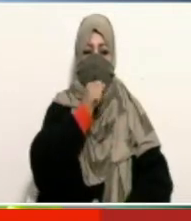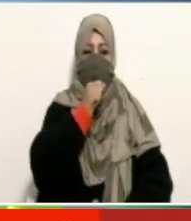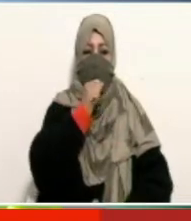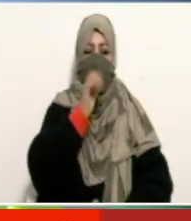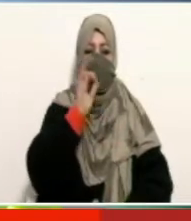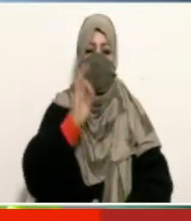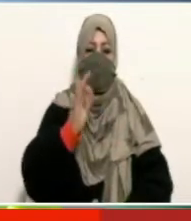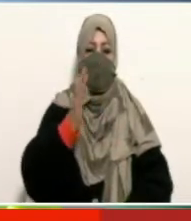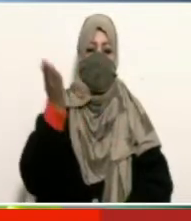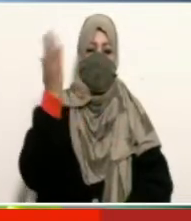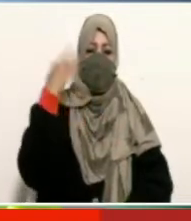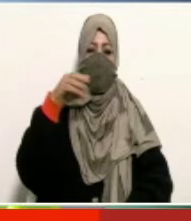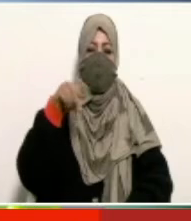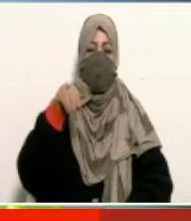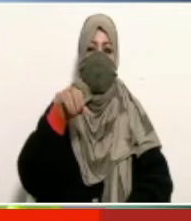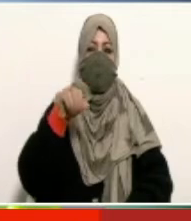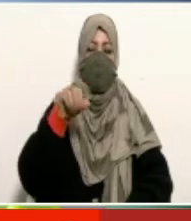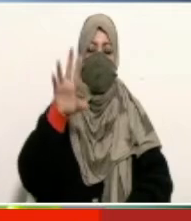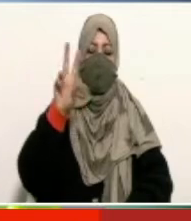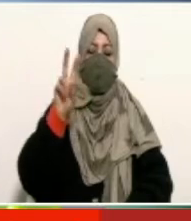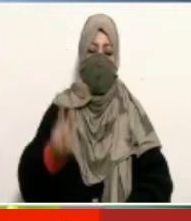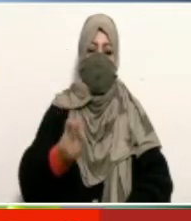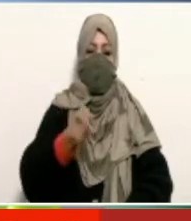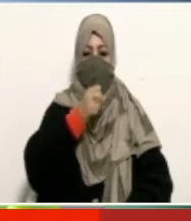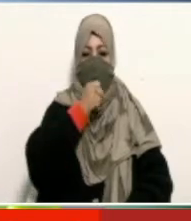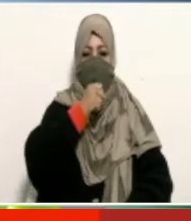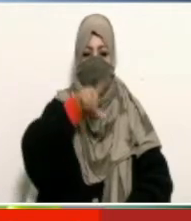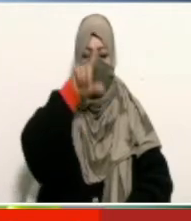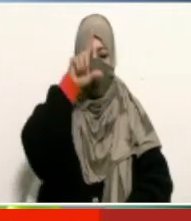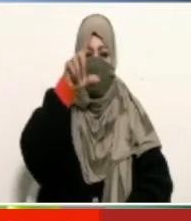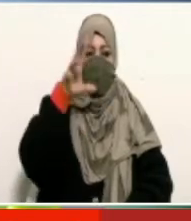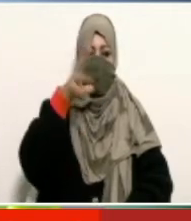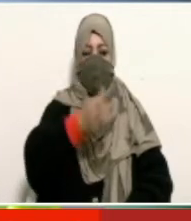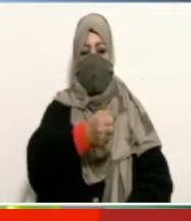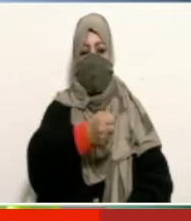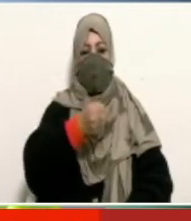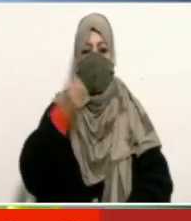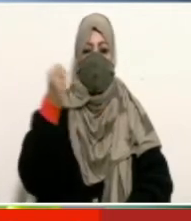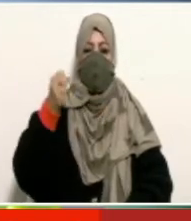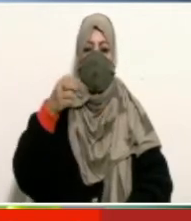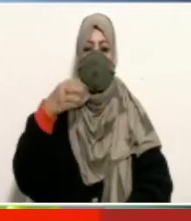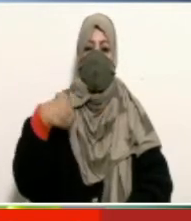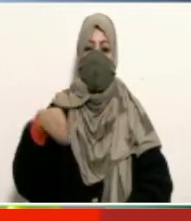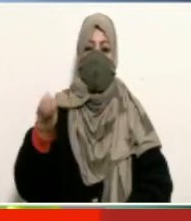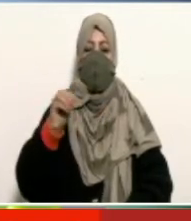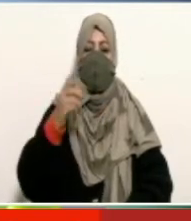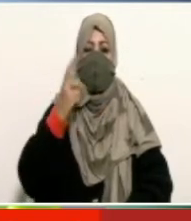الوقت هو يبي ياخذ حصته ويبيعها هي الحصة.